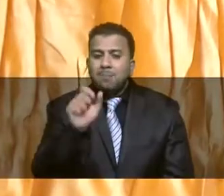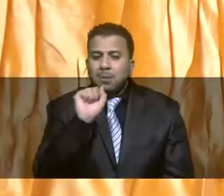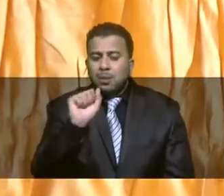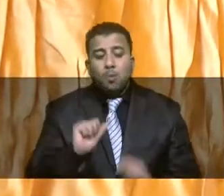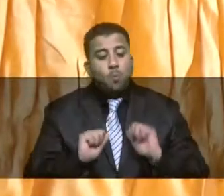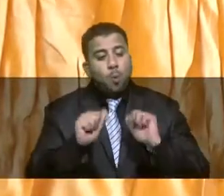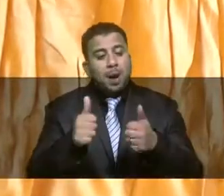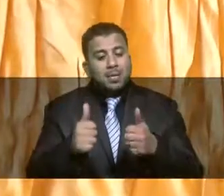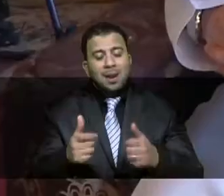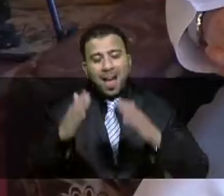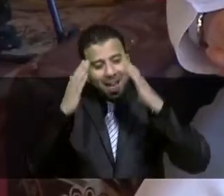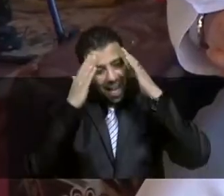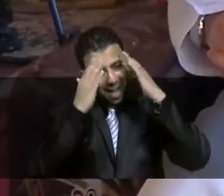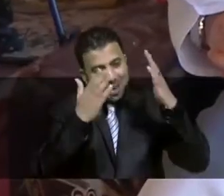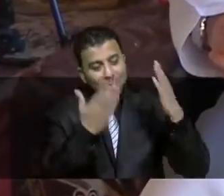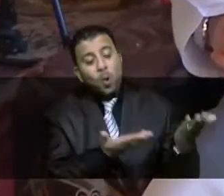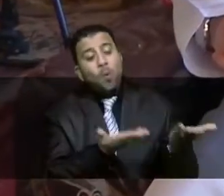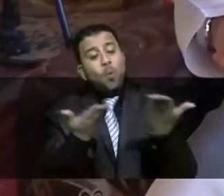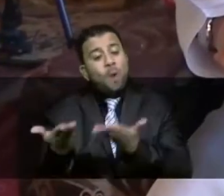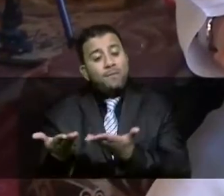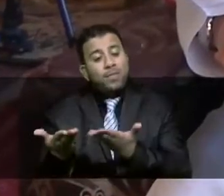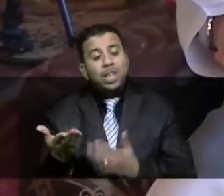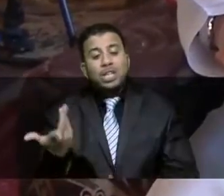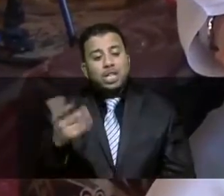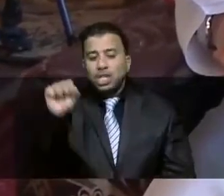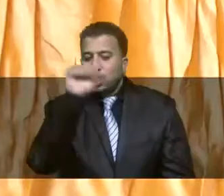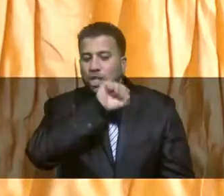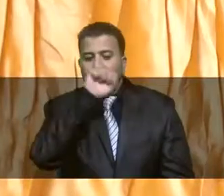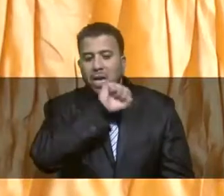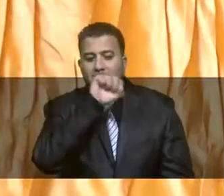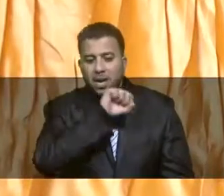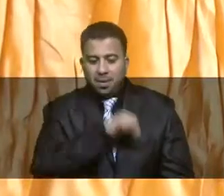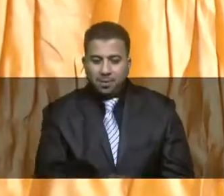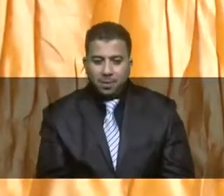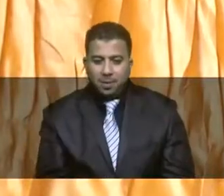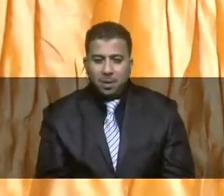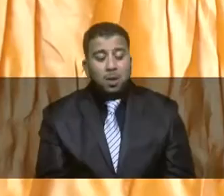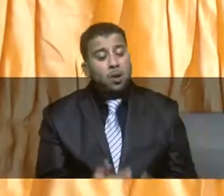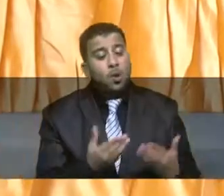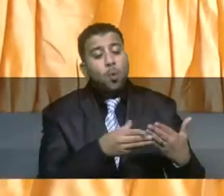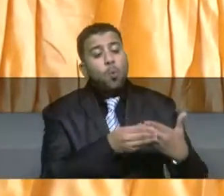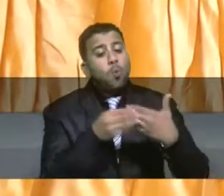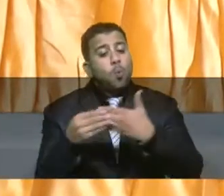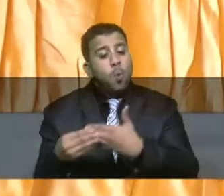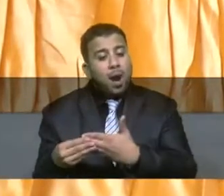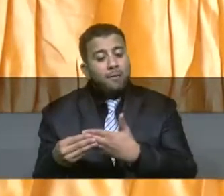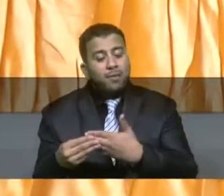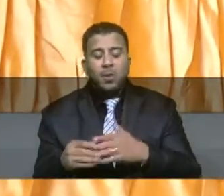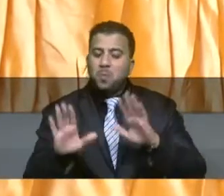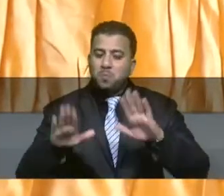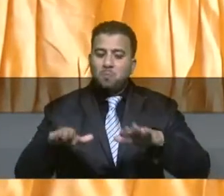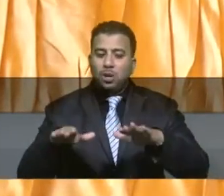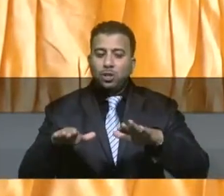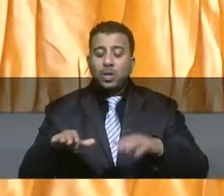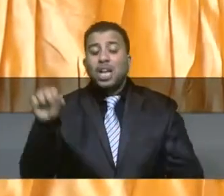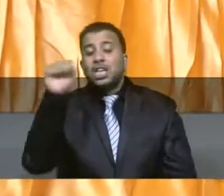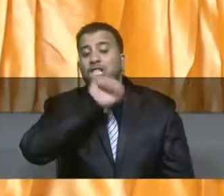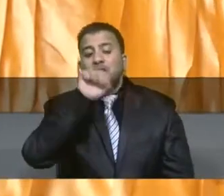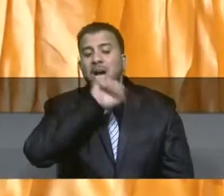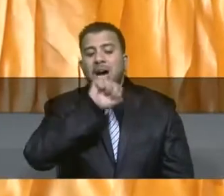المبادرة ومرحبا بوفد الشارقة. وفد الميمون وهم حضور بيننا من